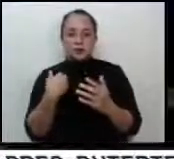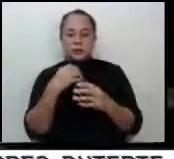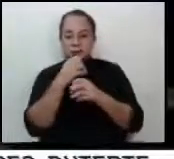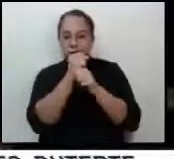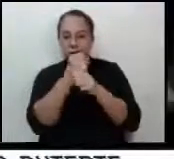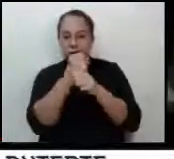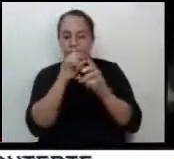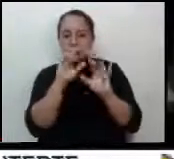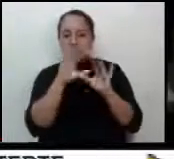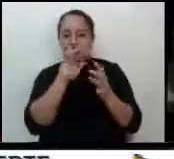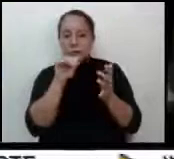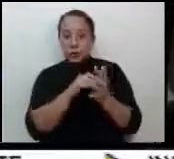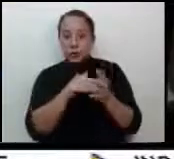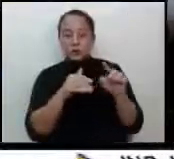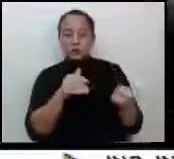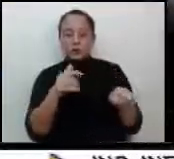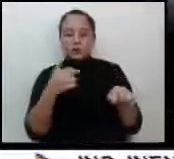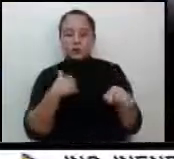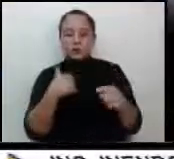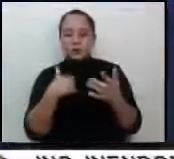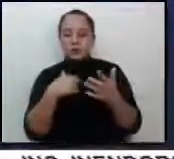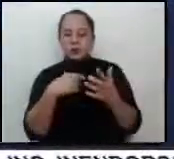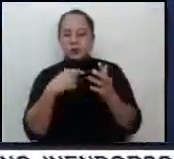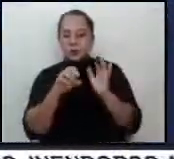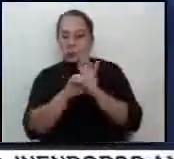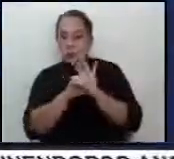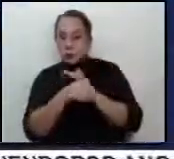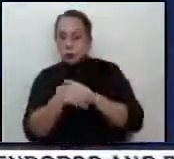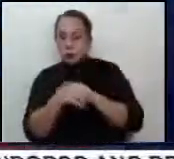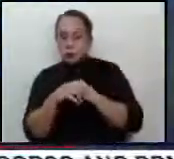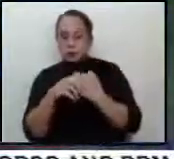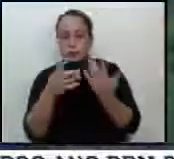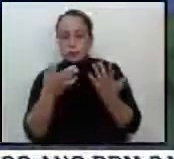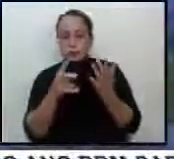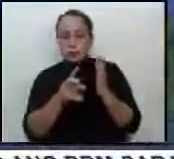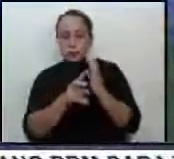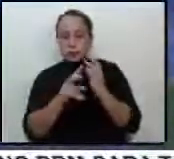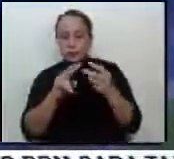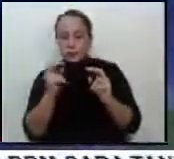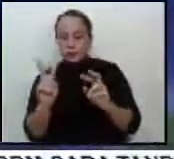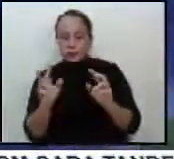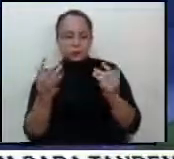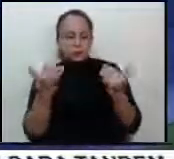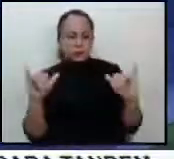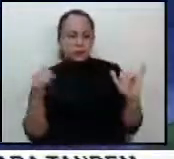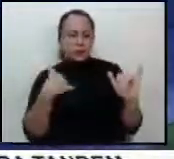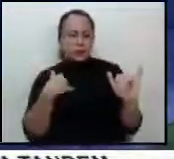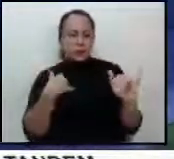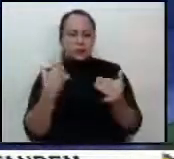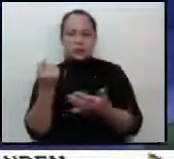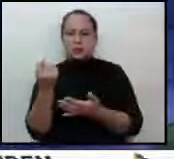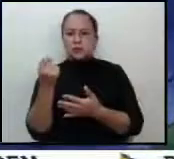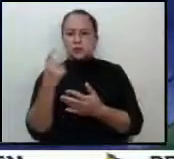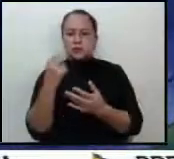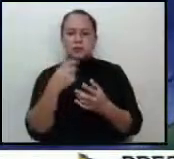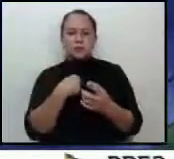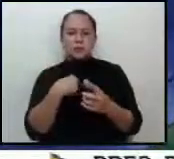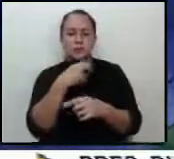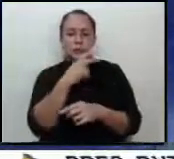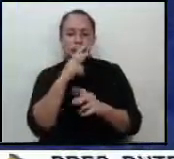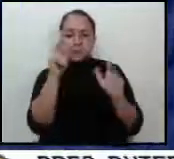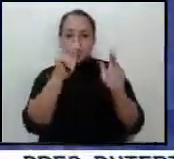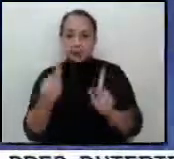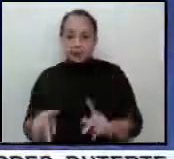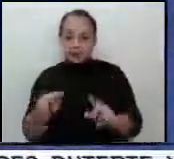ng BA2.12 sa bansa. Pero kinumpirma ng DOH na 15 mga dayuhan turista na pumunta sa Palawan ang minomonitor matapos magpositibo